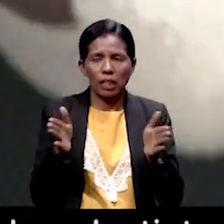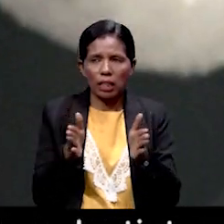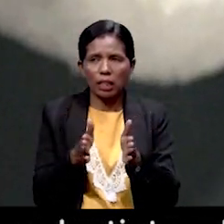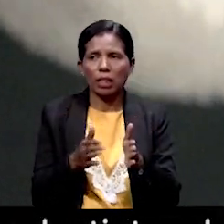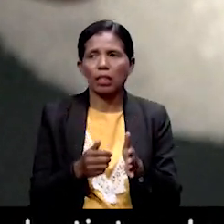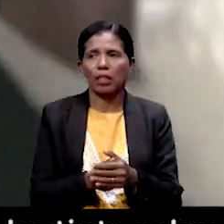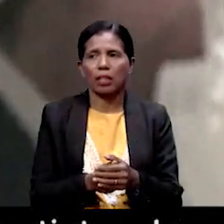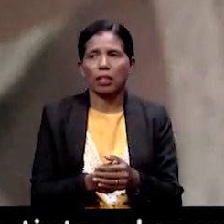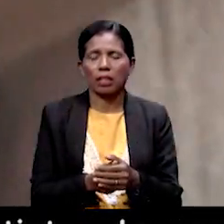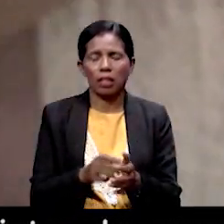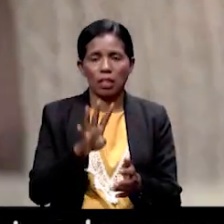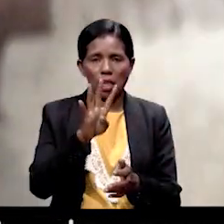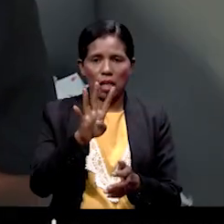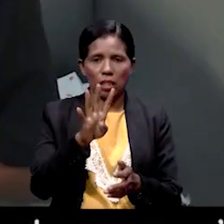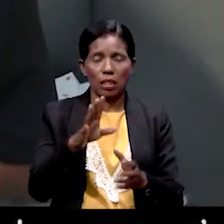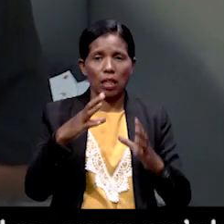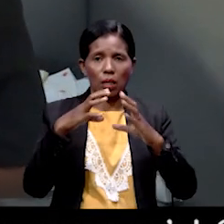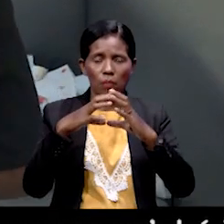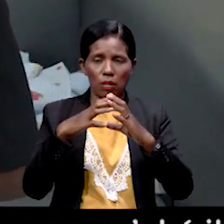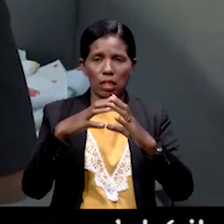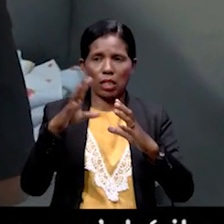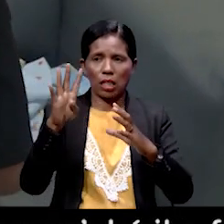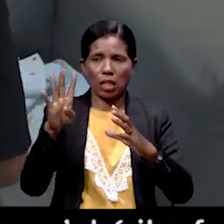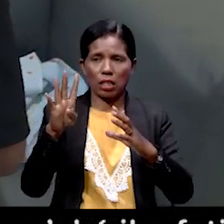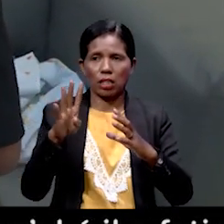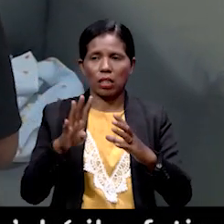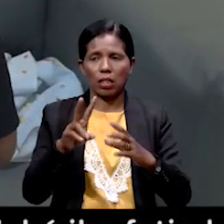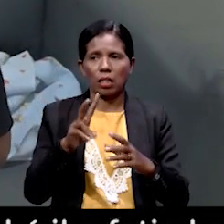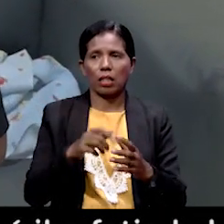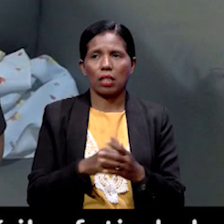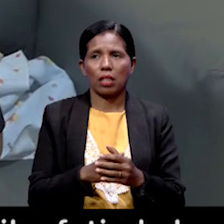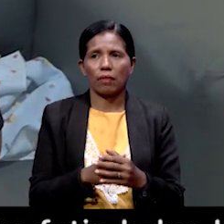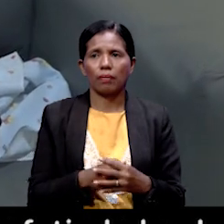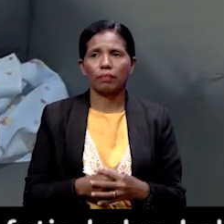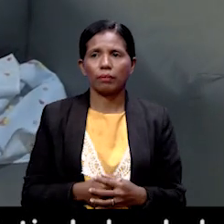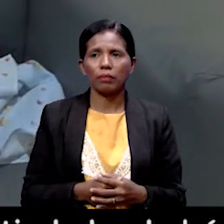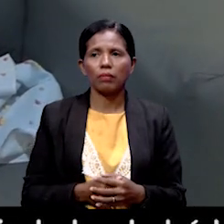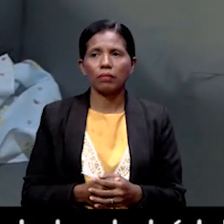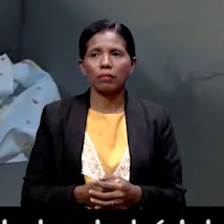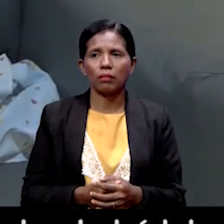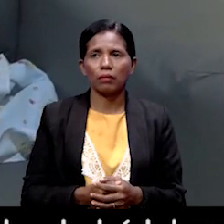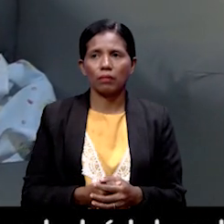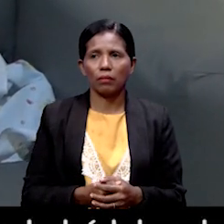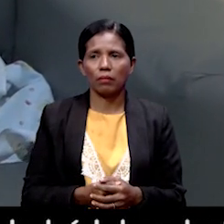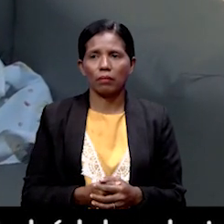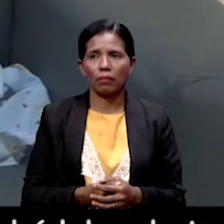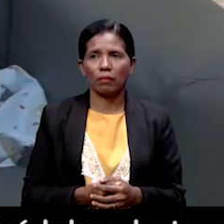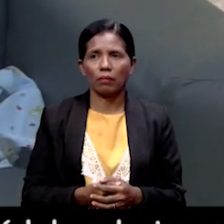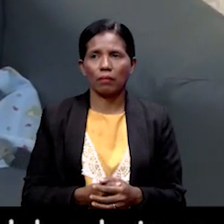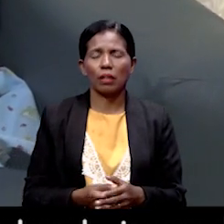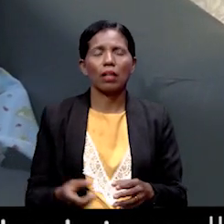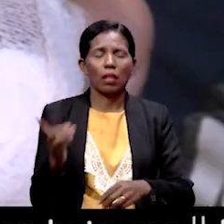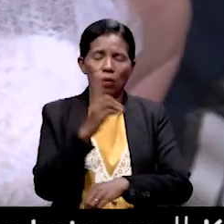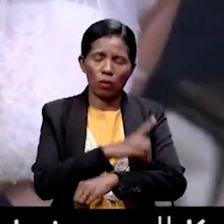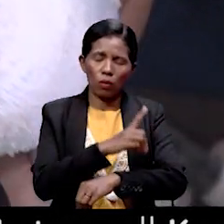nata tong wang iha hat. Ida hene rua iha klarang no ida iha sori ne. Si kuan no sa amen ta lorong